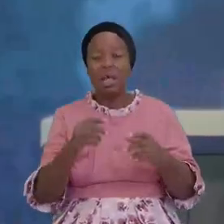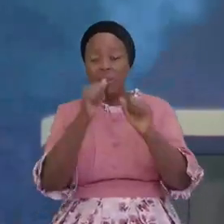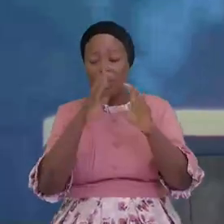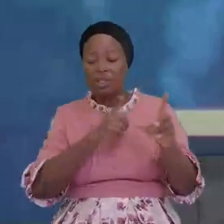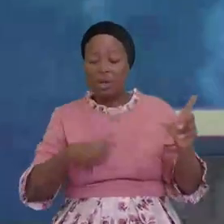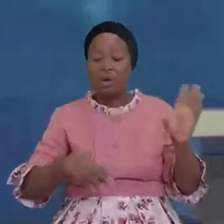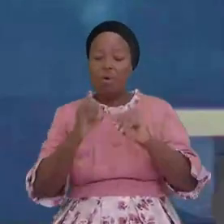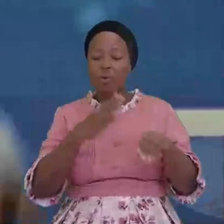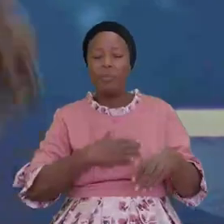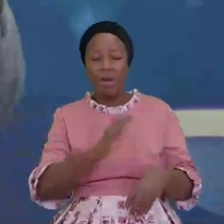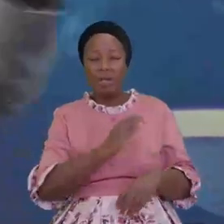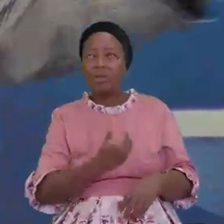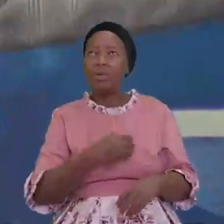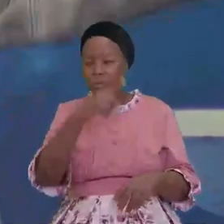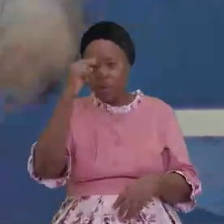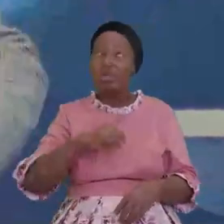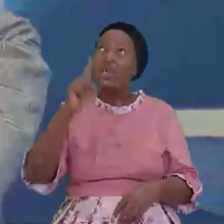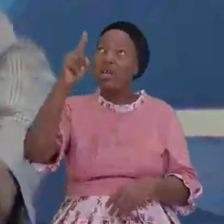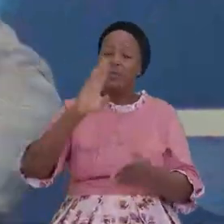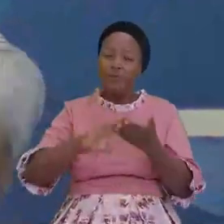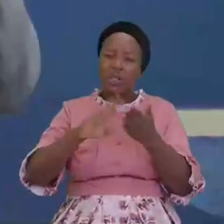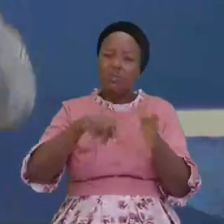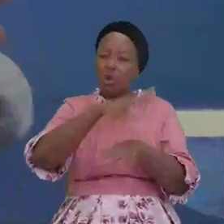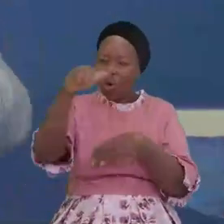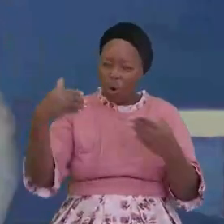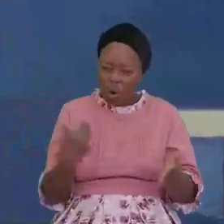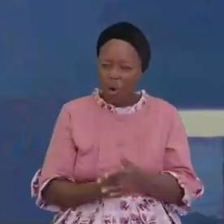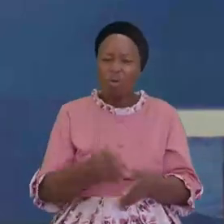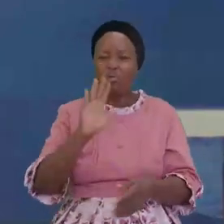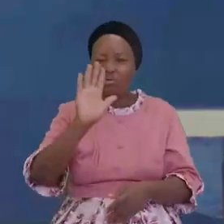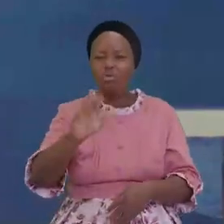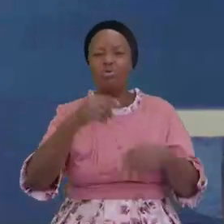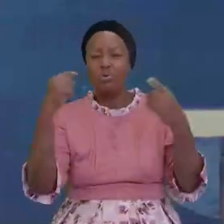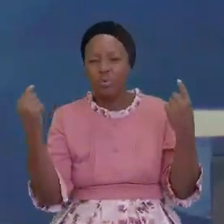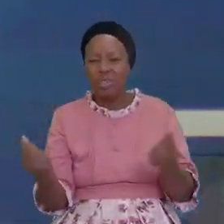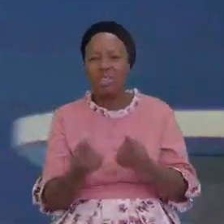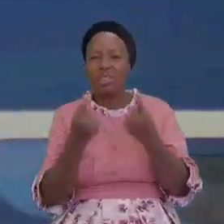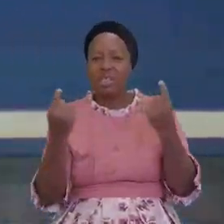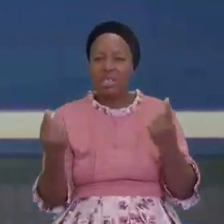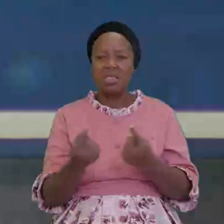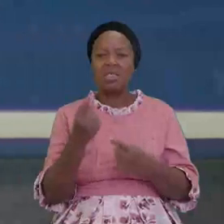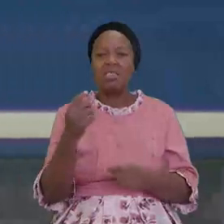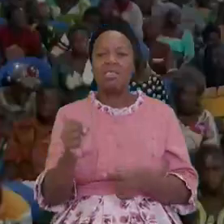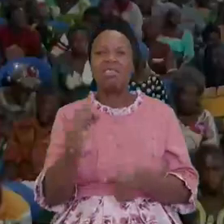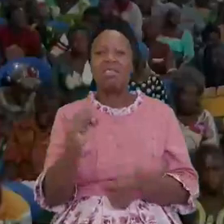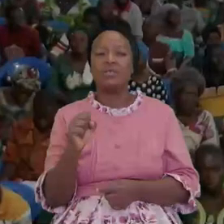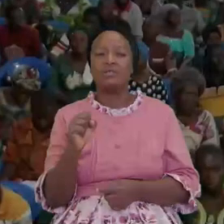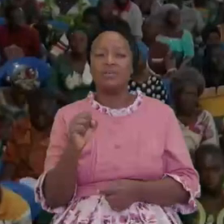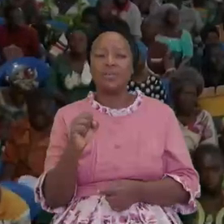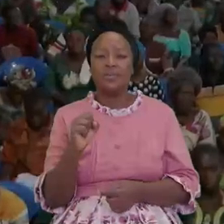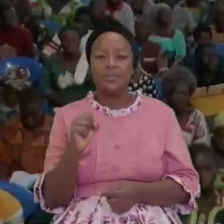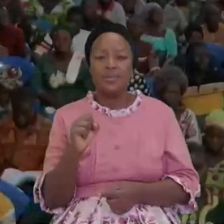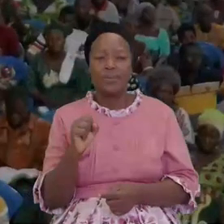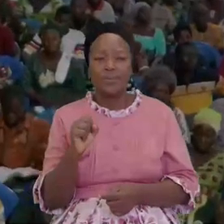commis, toutes les iniquités. Bénis l'Éternel, mon âme. C'est lui qui pardonne toutes